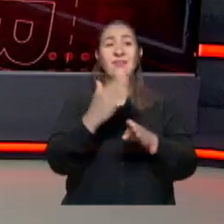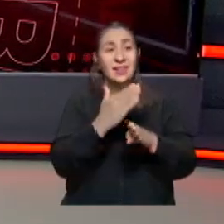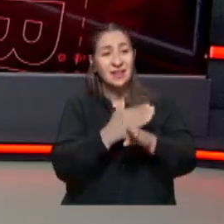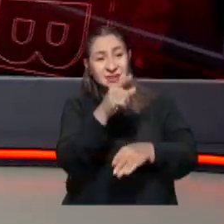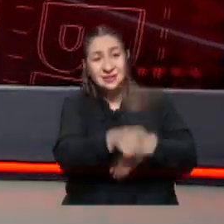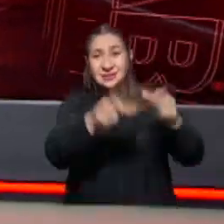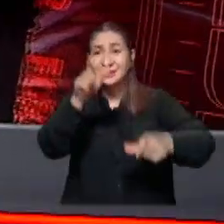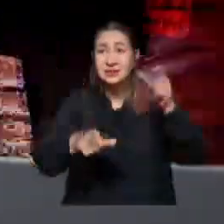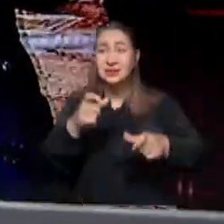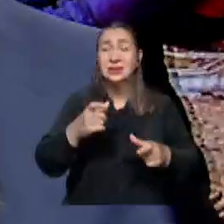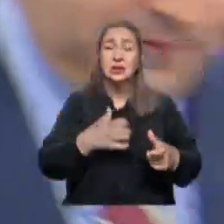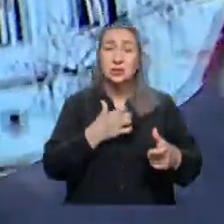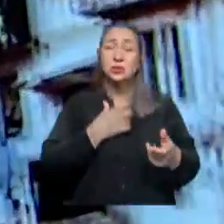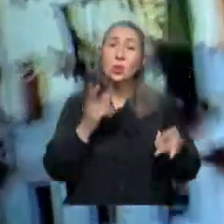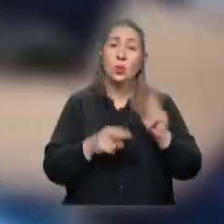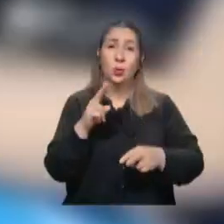sivillerin üründür